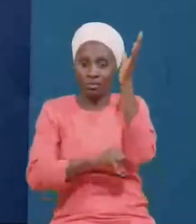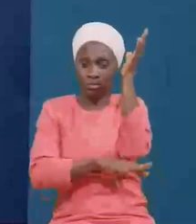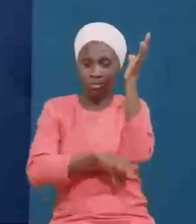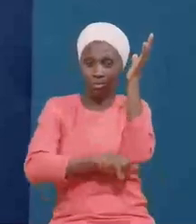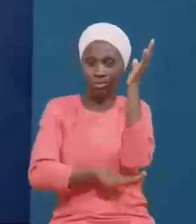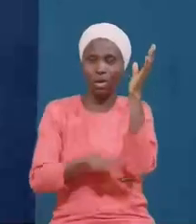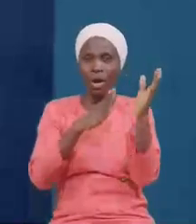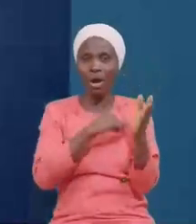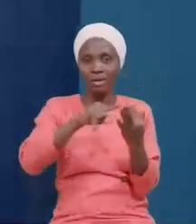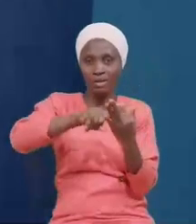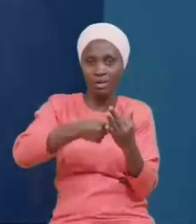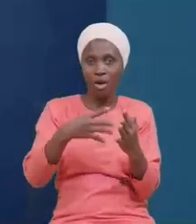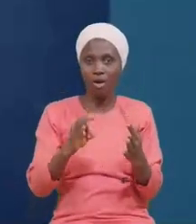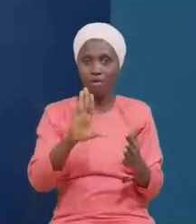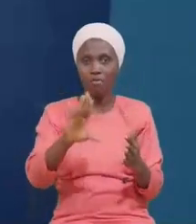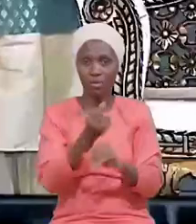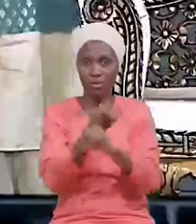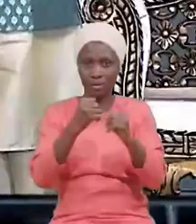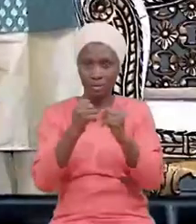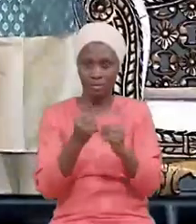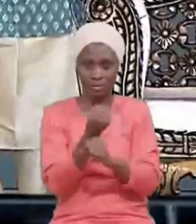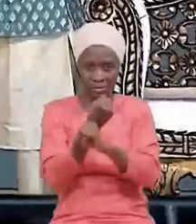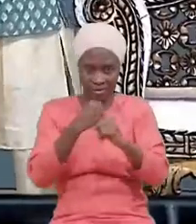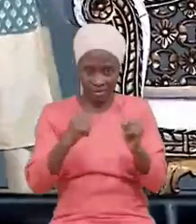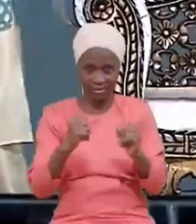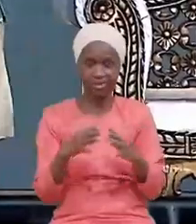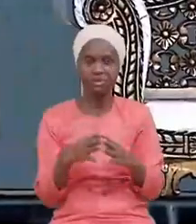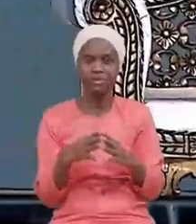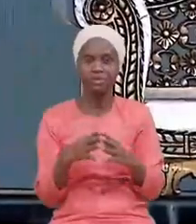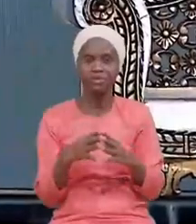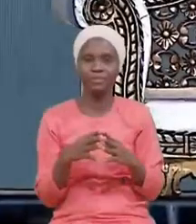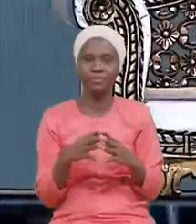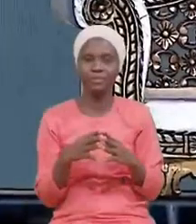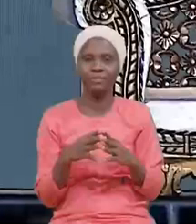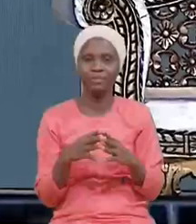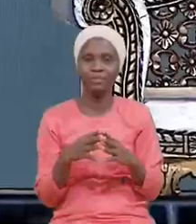Il est la source, l'origine, l'auteur, l'initiateur de votre salut.